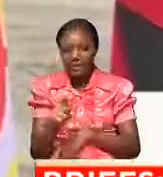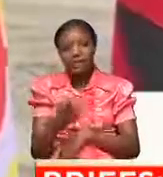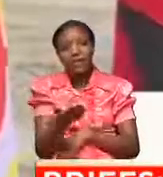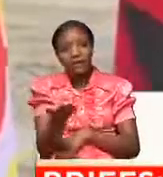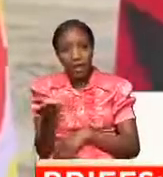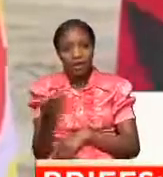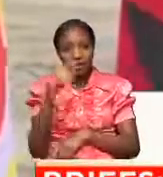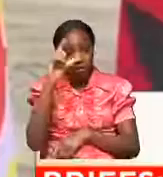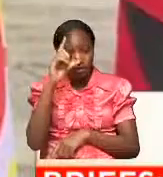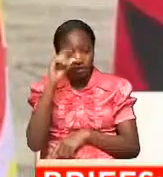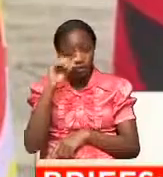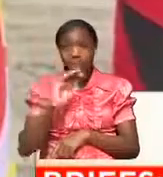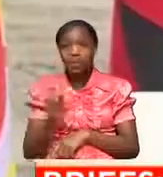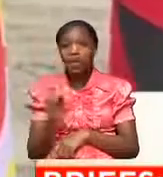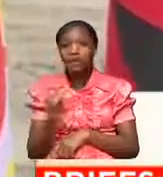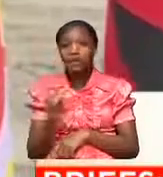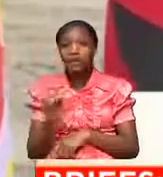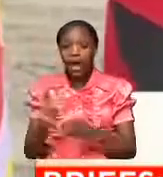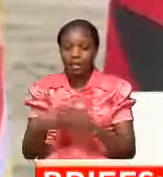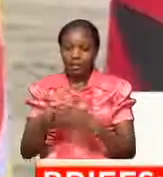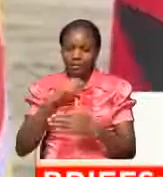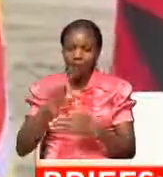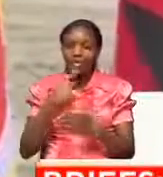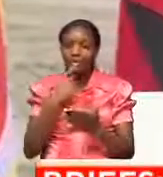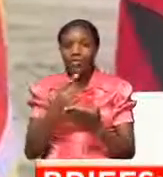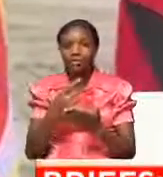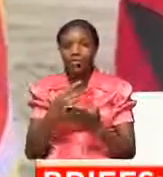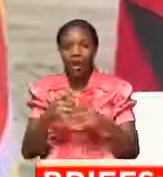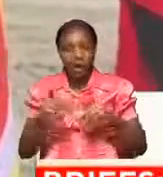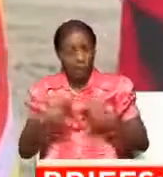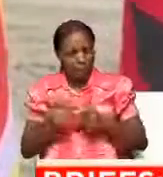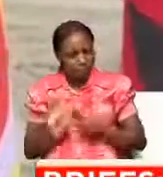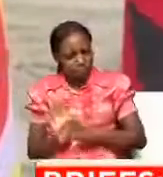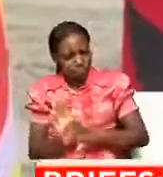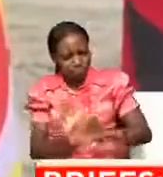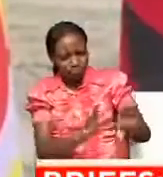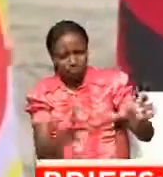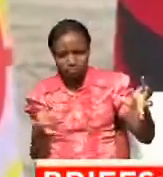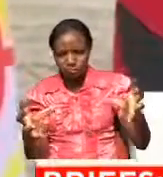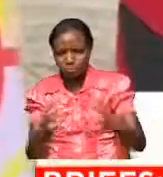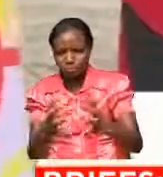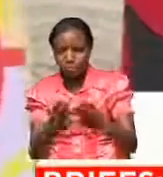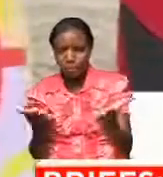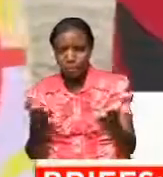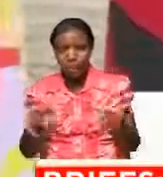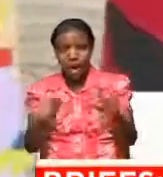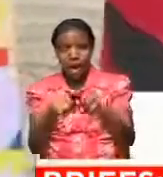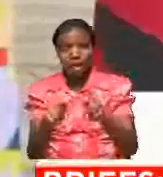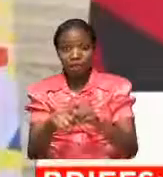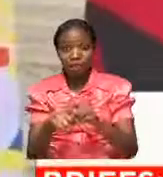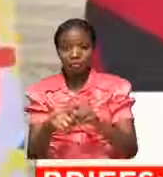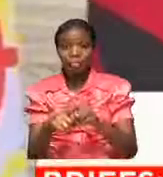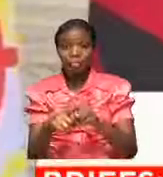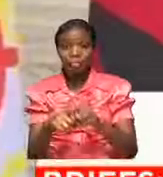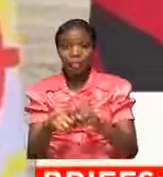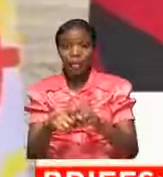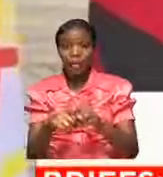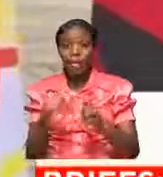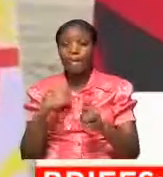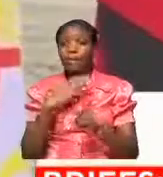Keram. Nilihakikisha ya kwa watu wasiweke mikusanyiko, nilihakikisha ya kwa watu hakikishe ya